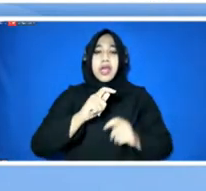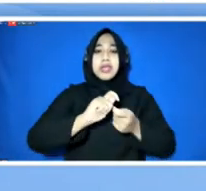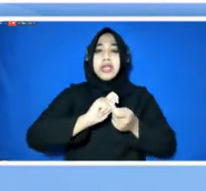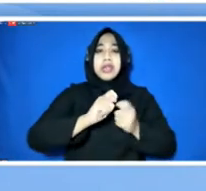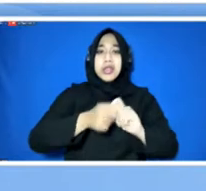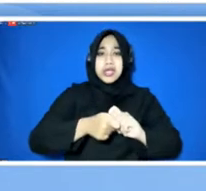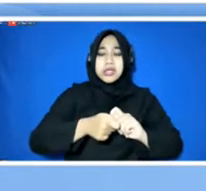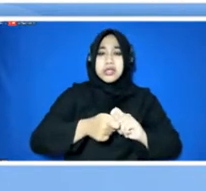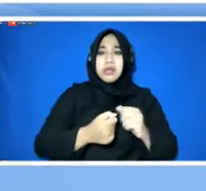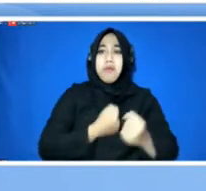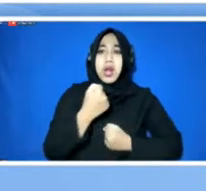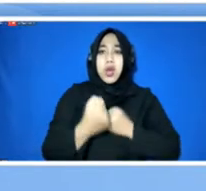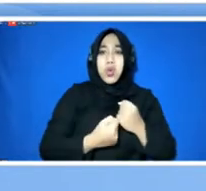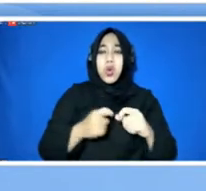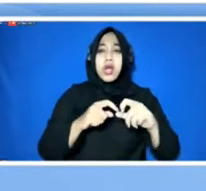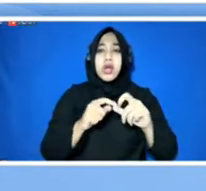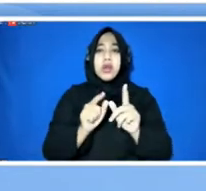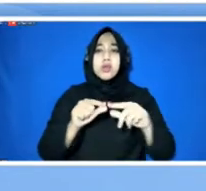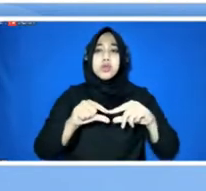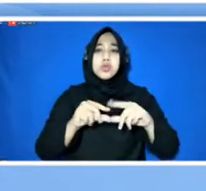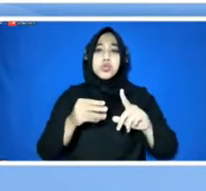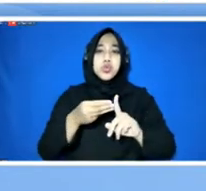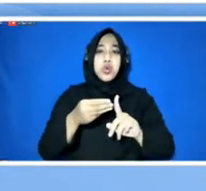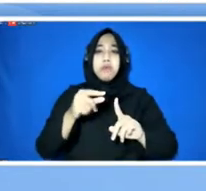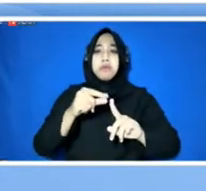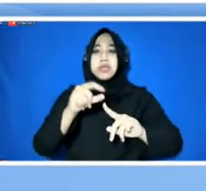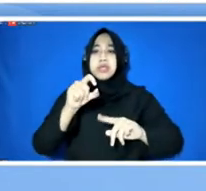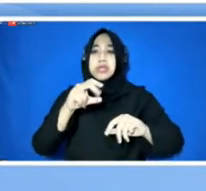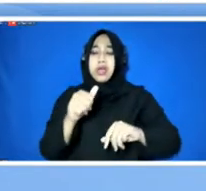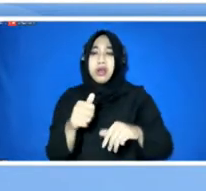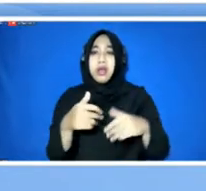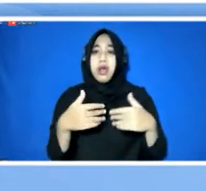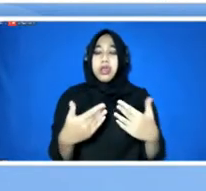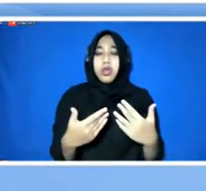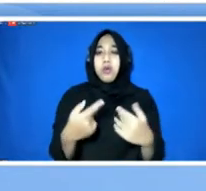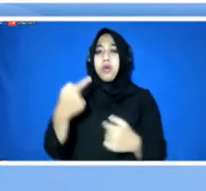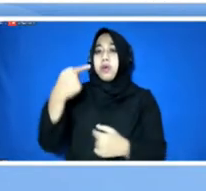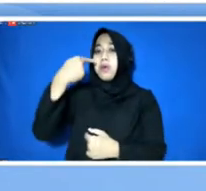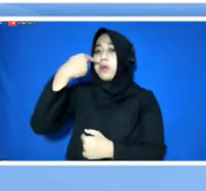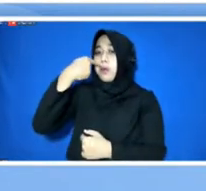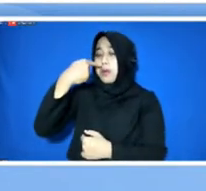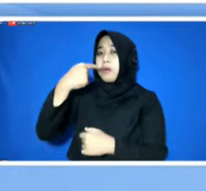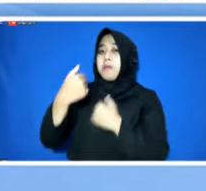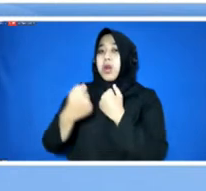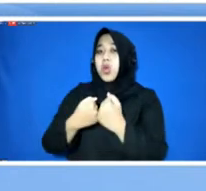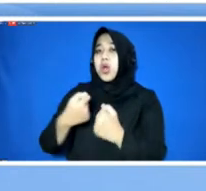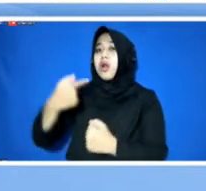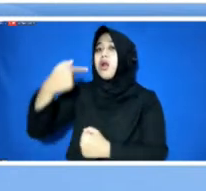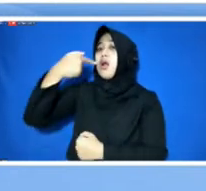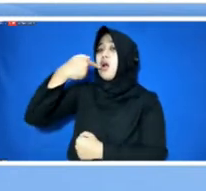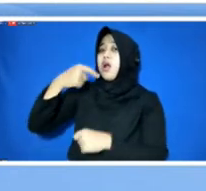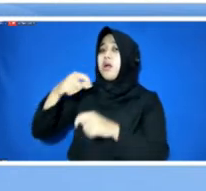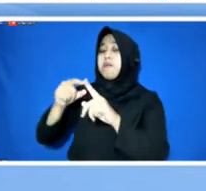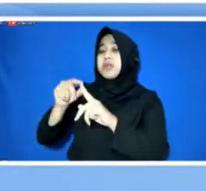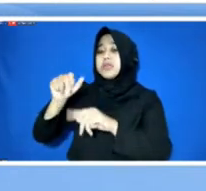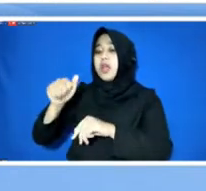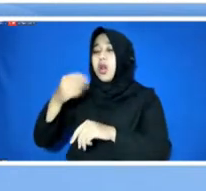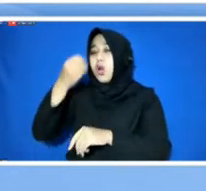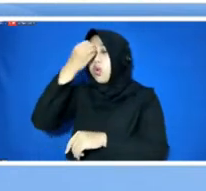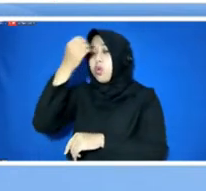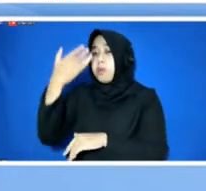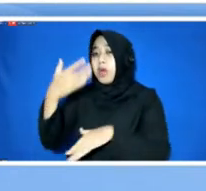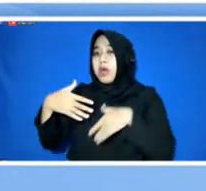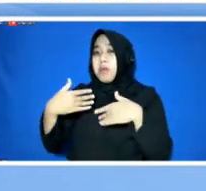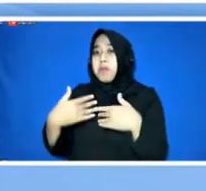dites melakukan swab PCR maupun melakukan swab maupun PCR, kita lupa satu, bagaimana